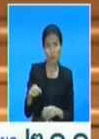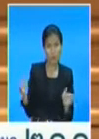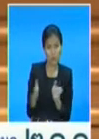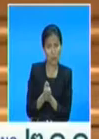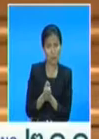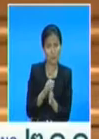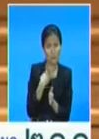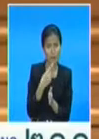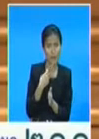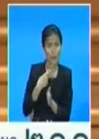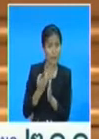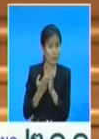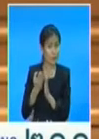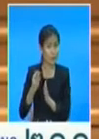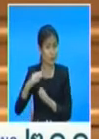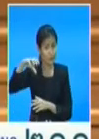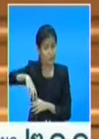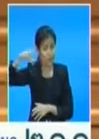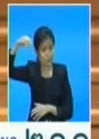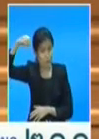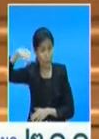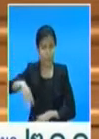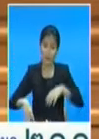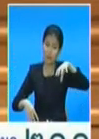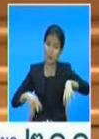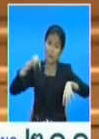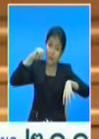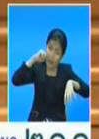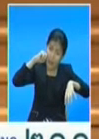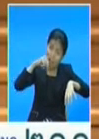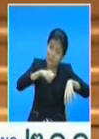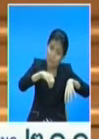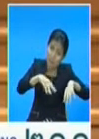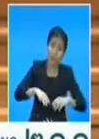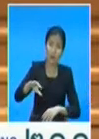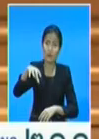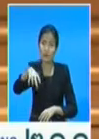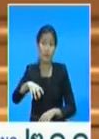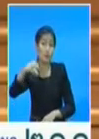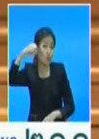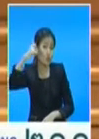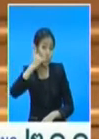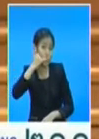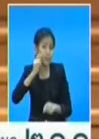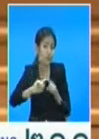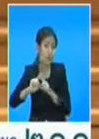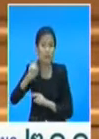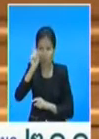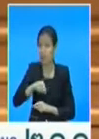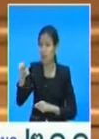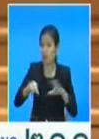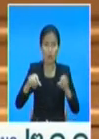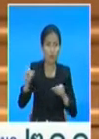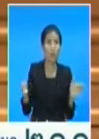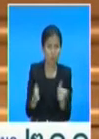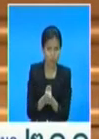ย่างเมื่อสักครู่ครับไฟฟ้าประปาโทรศัพท์และอื่นๆที่เกี่ยวกับต้นไม้ต้องเข้ามาให้ครบครับ